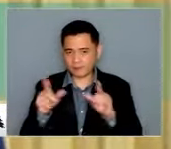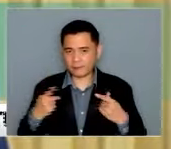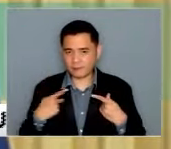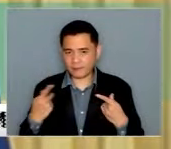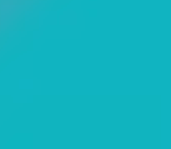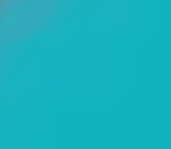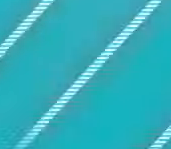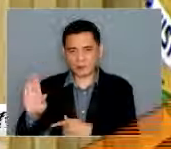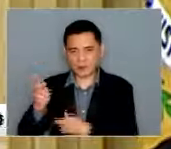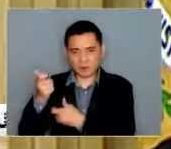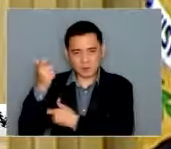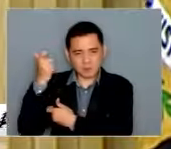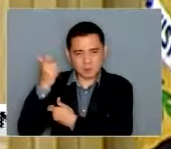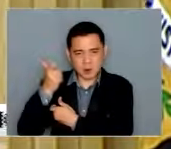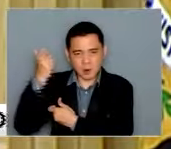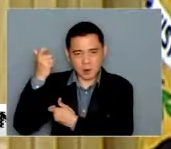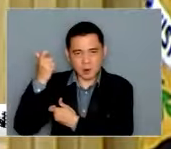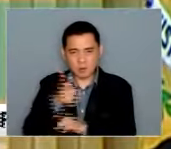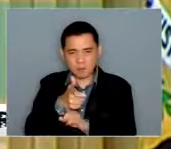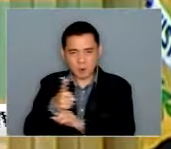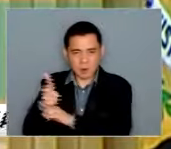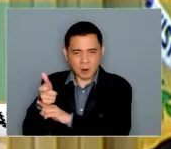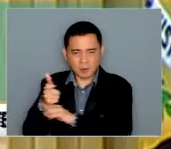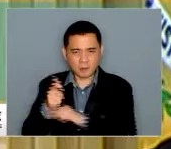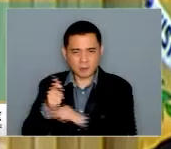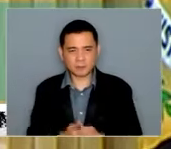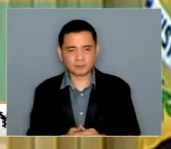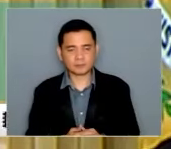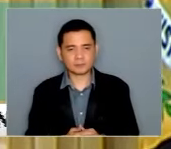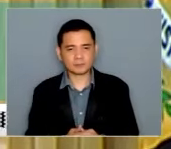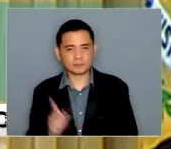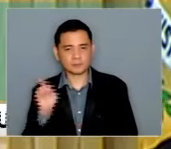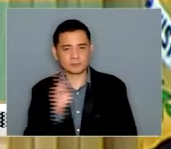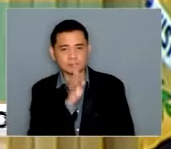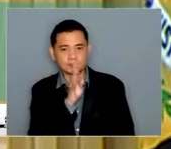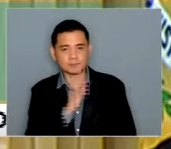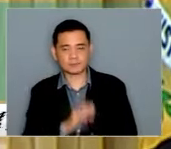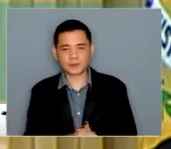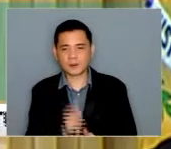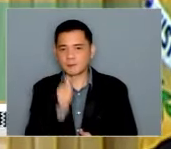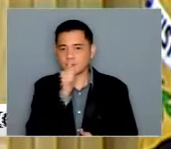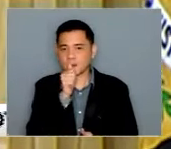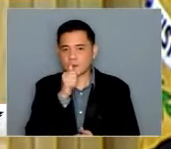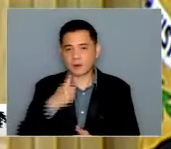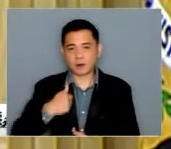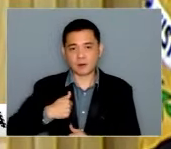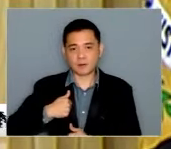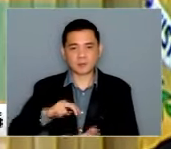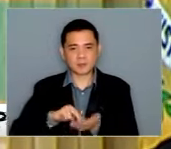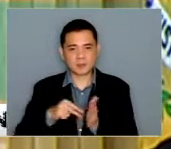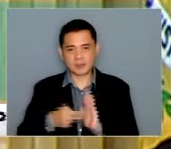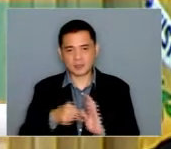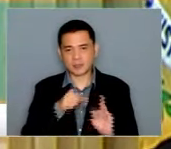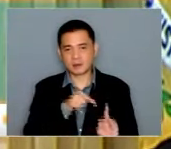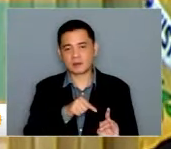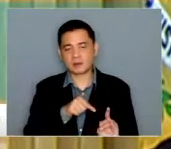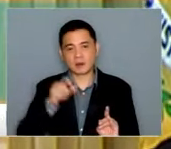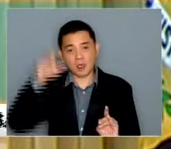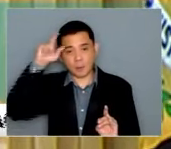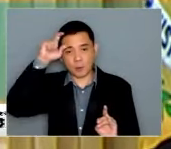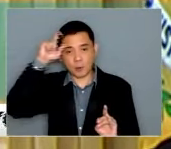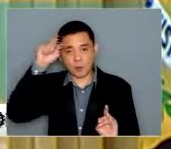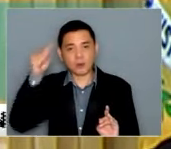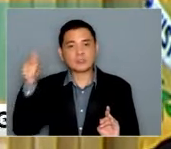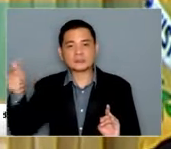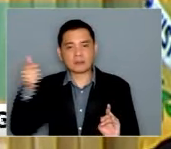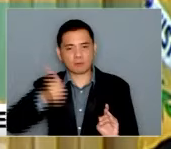armas. Private army in the sense na they're taking orders from Apollo Quiboloy, definitely, kasi sila nga ang ginagamit